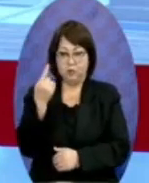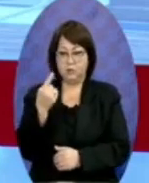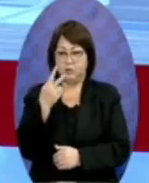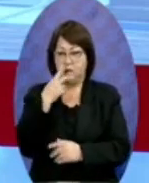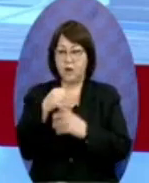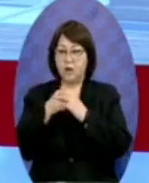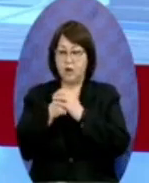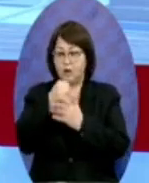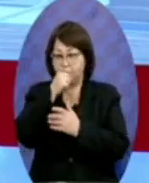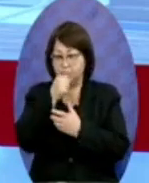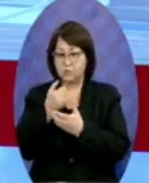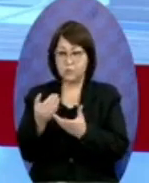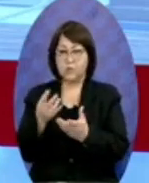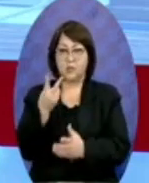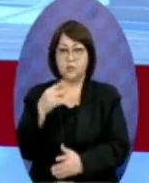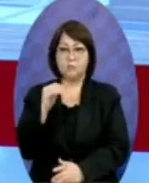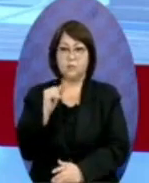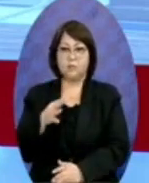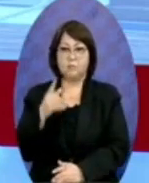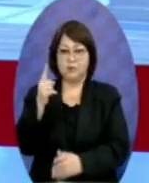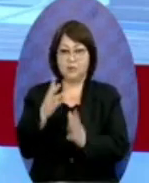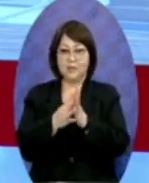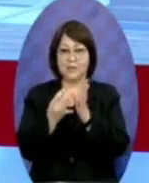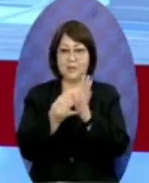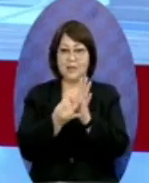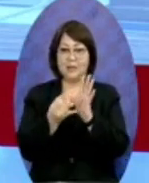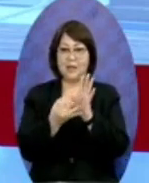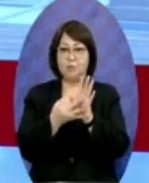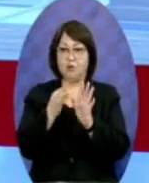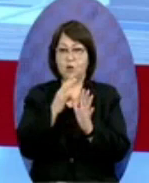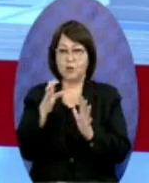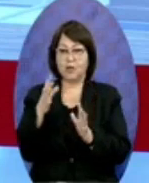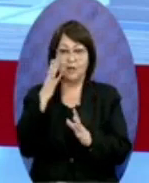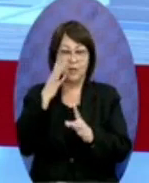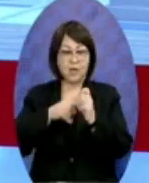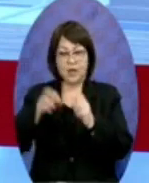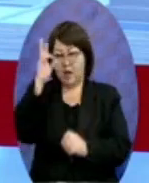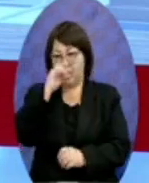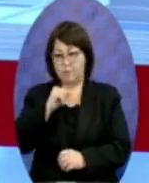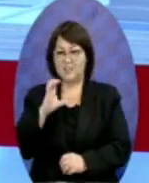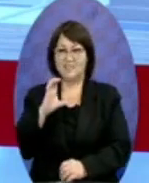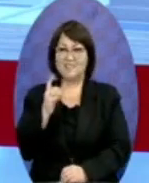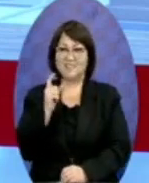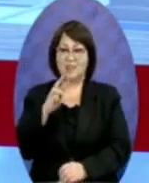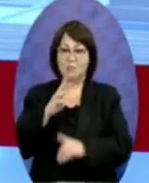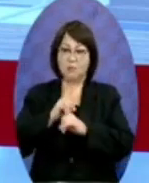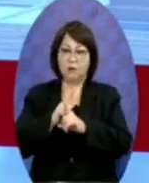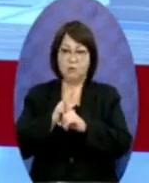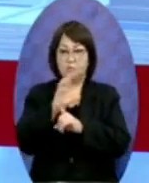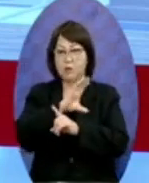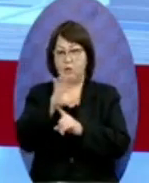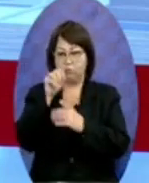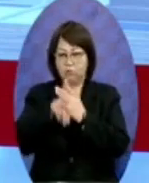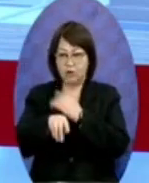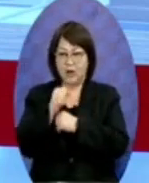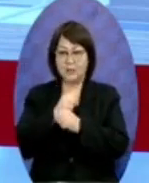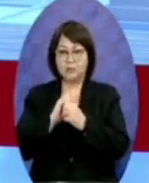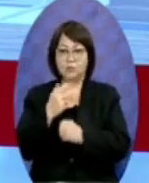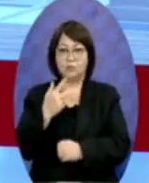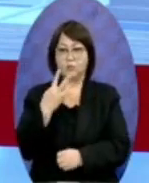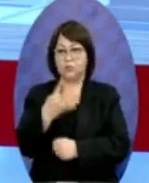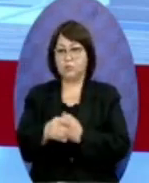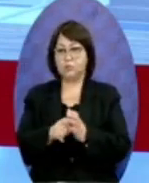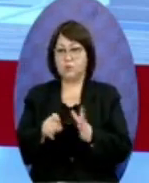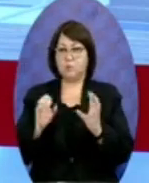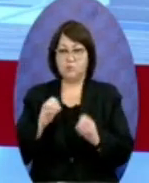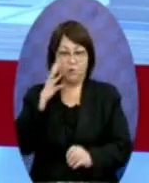илэрхийллээ. Нямжв 1978 оноос гадаад харилцааны яам болон түүний системийн байгуулгад тасралтгүй 34 жил ажилласан бөгөөд Монгол